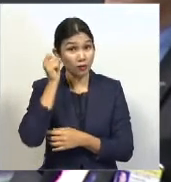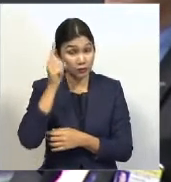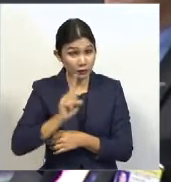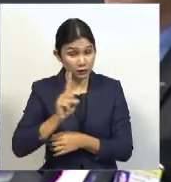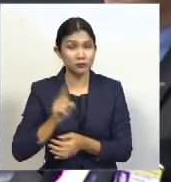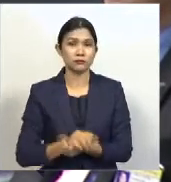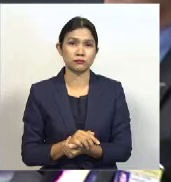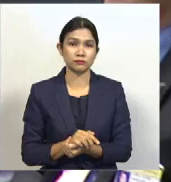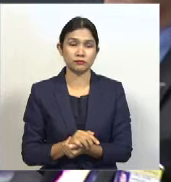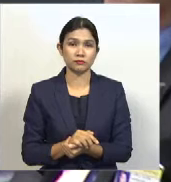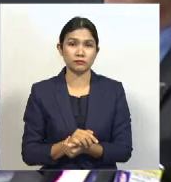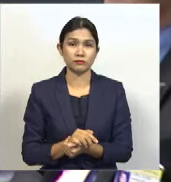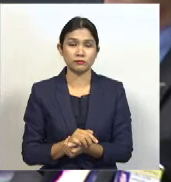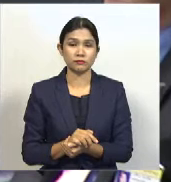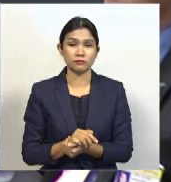ครับว่า